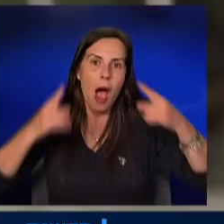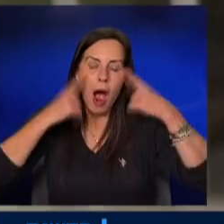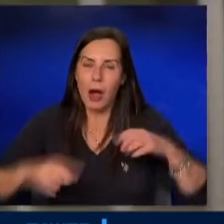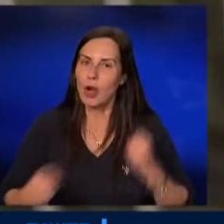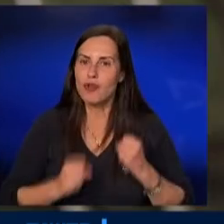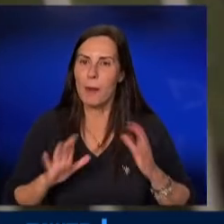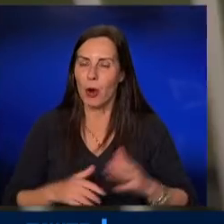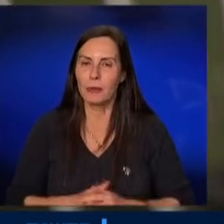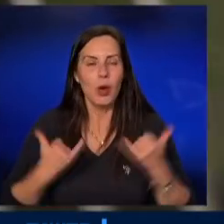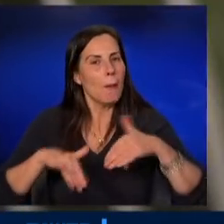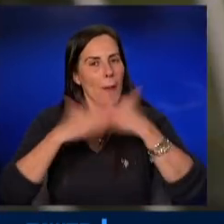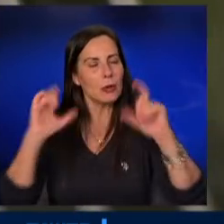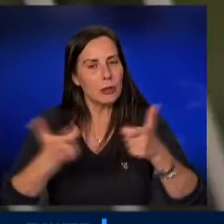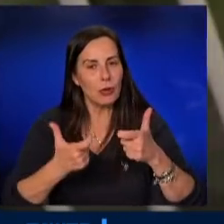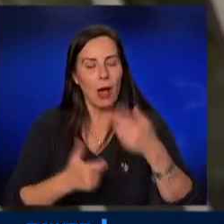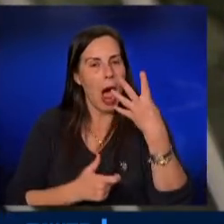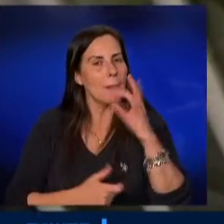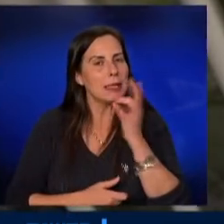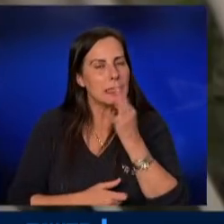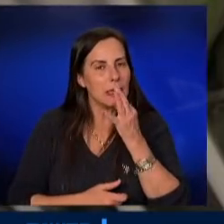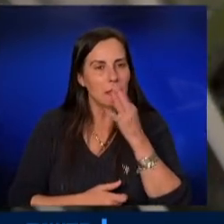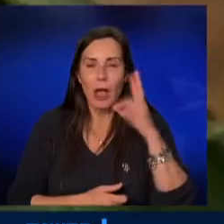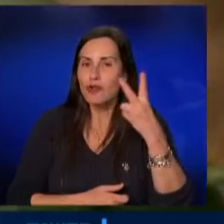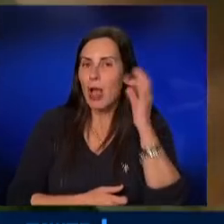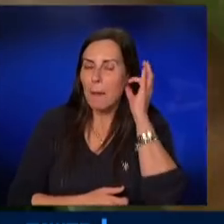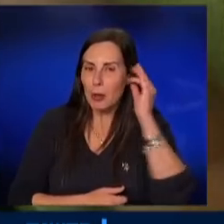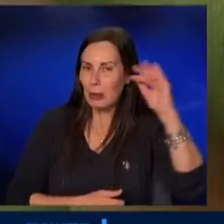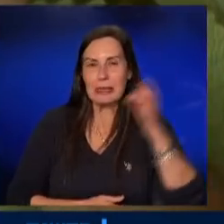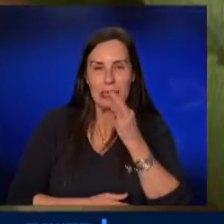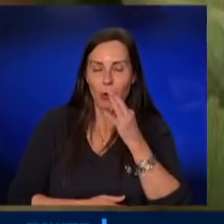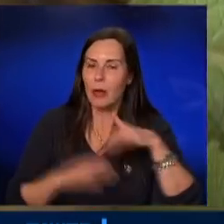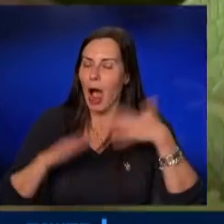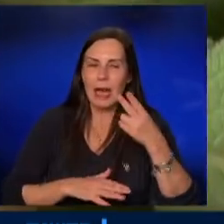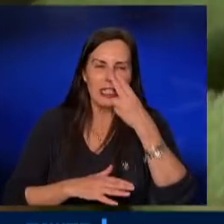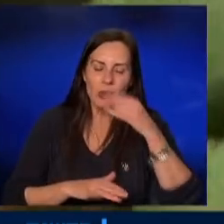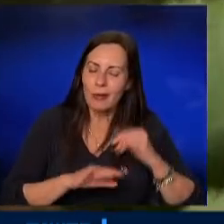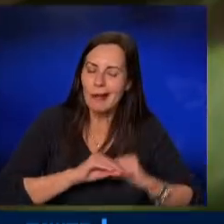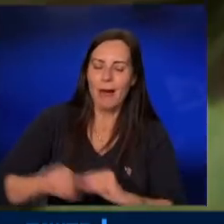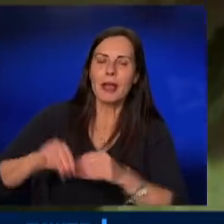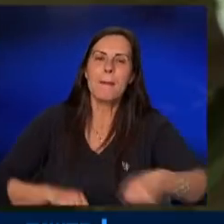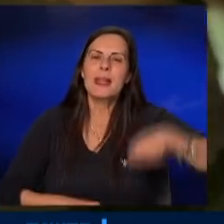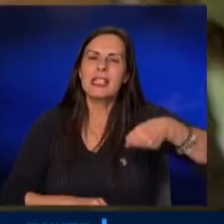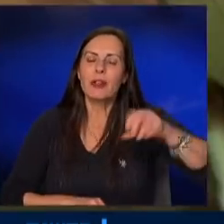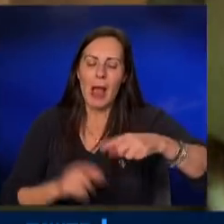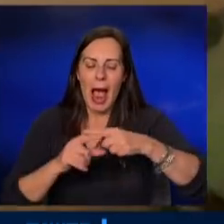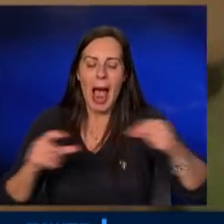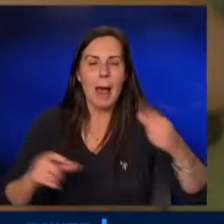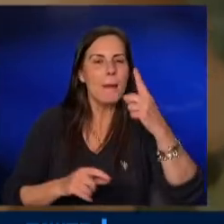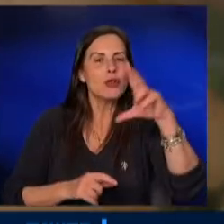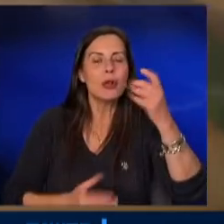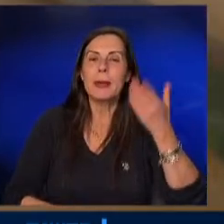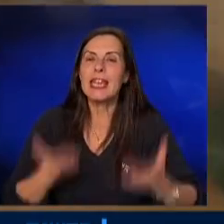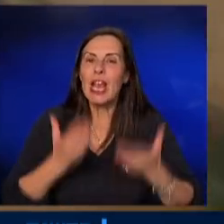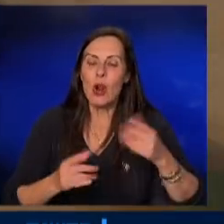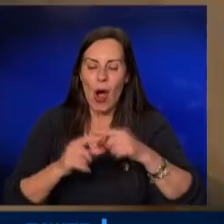לב. הבוקר נעצרו ארבעה צעירים, בהם שתי קטינות, לאחר ניסיון הברחת מזוודות המכילות 130